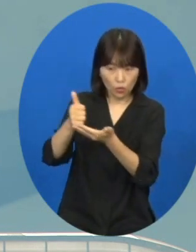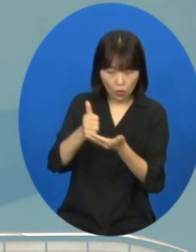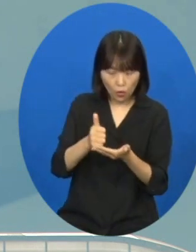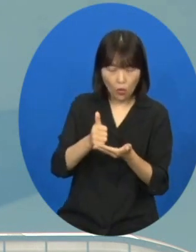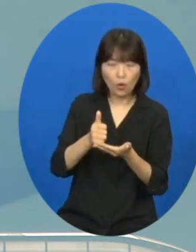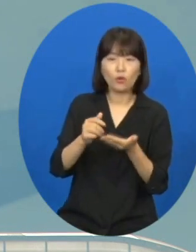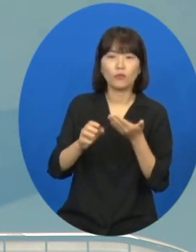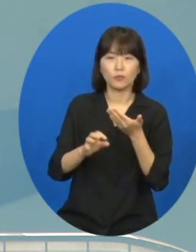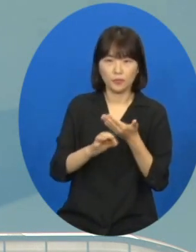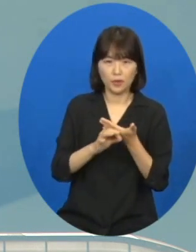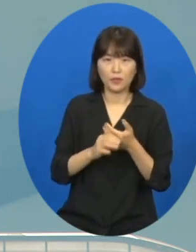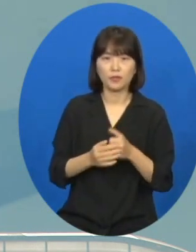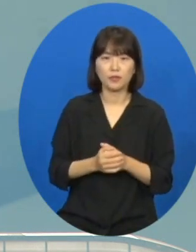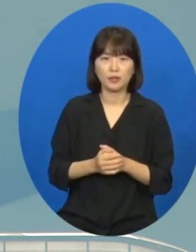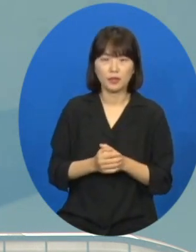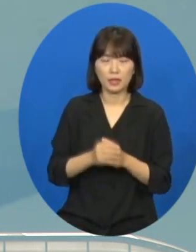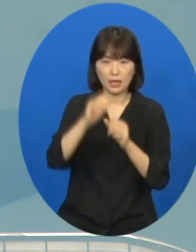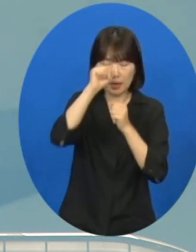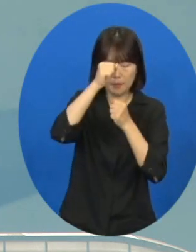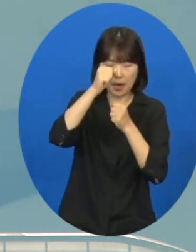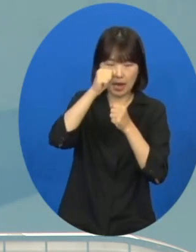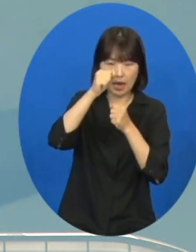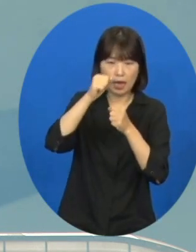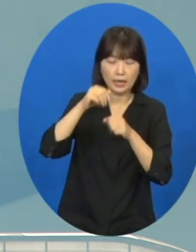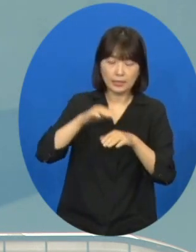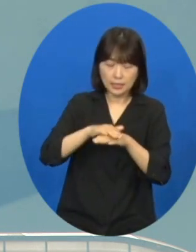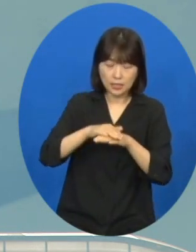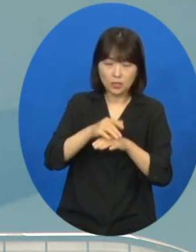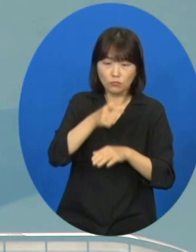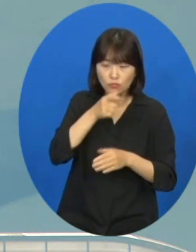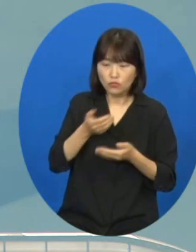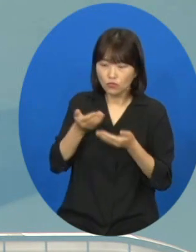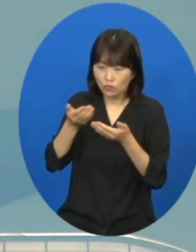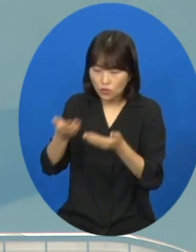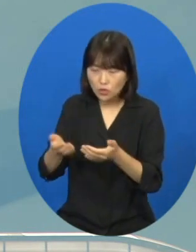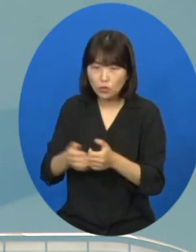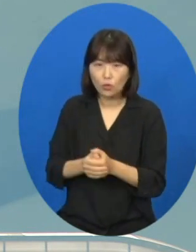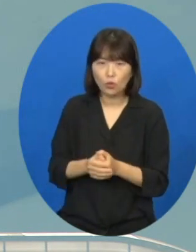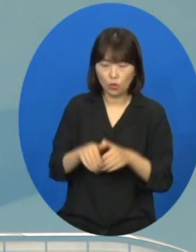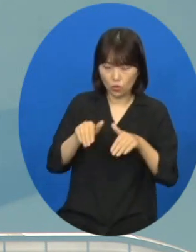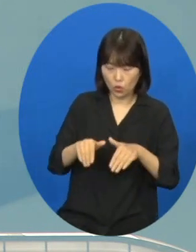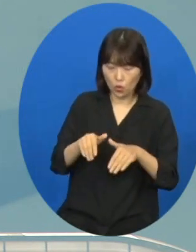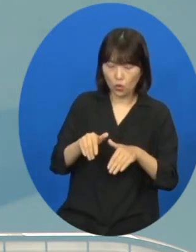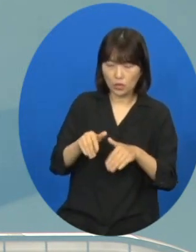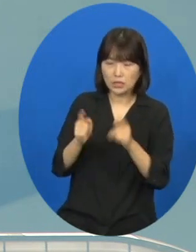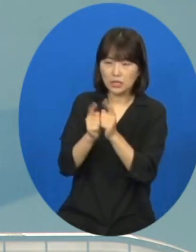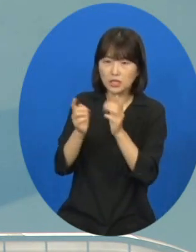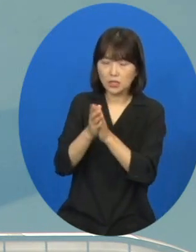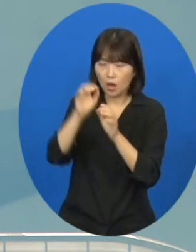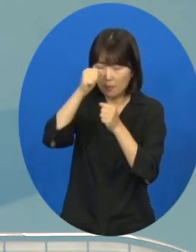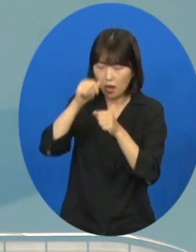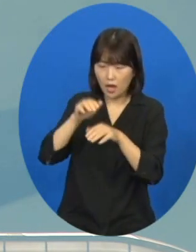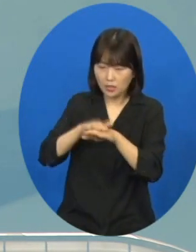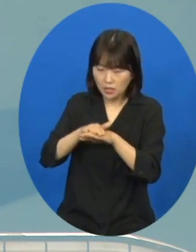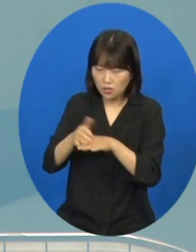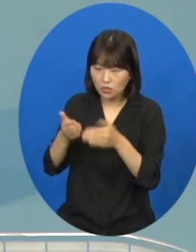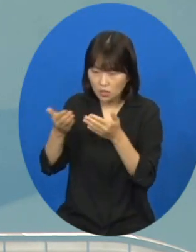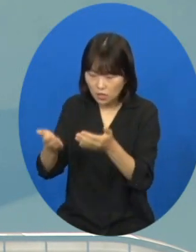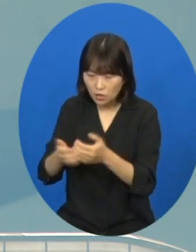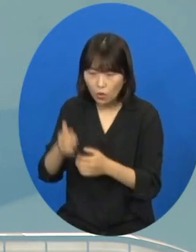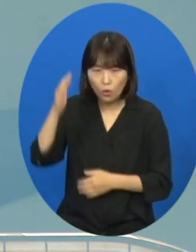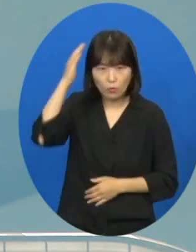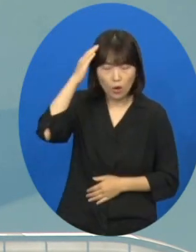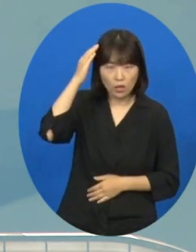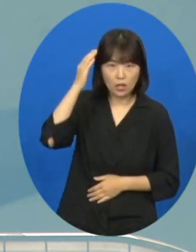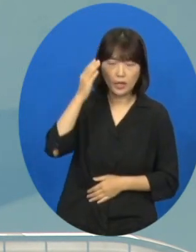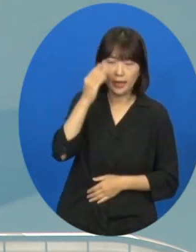대접을 하려면 발 씻을 물도 드리고 종이 발도 씻어드리고 머리에는 감람유도